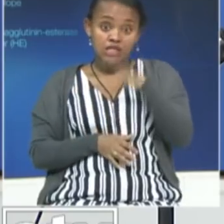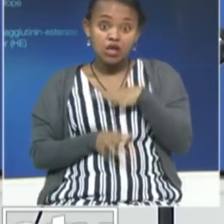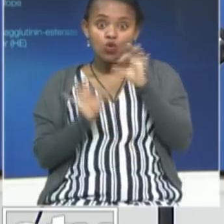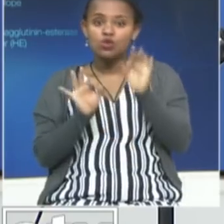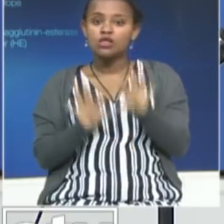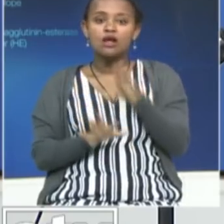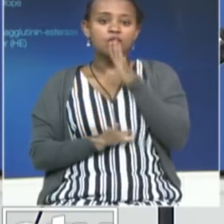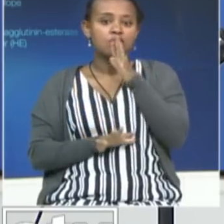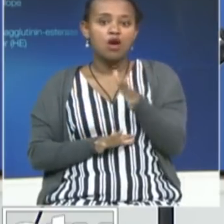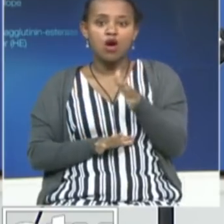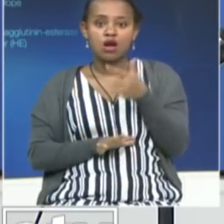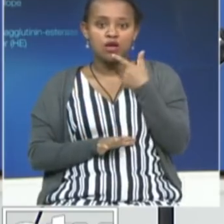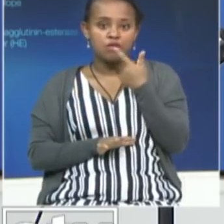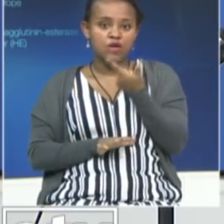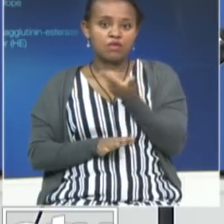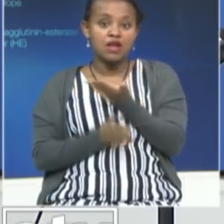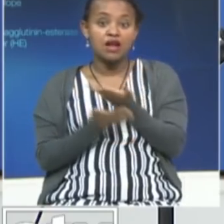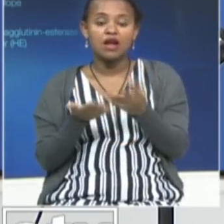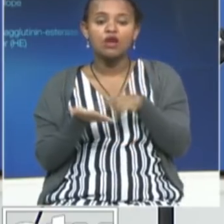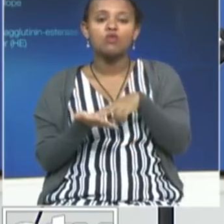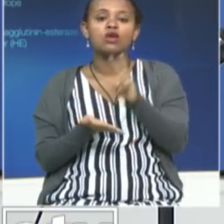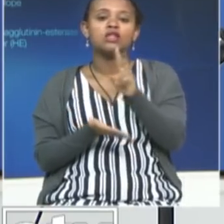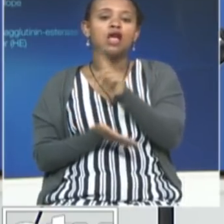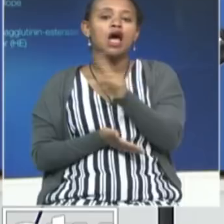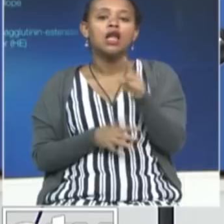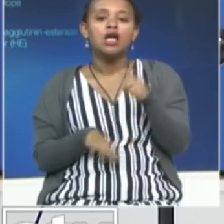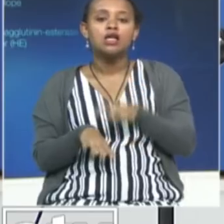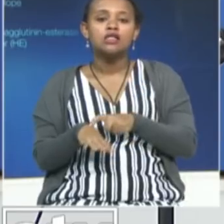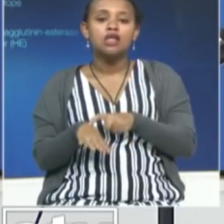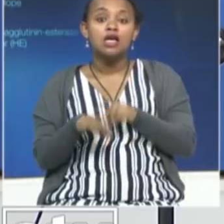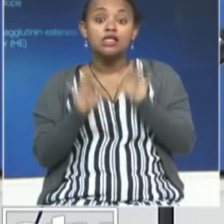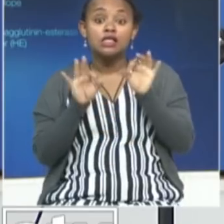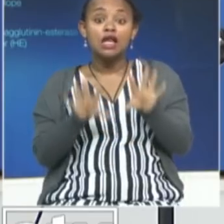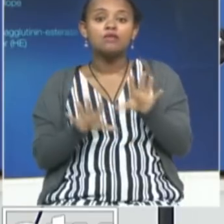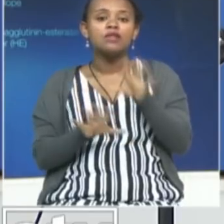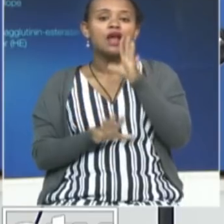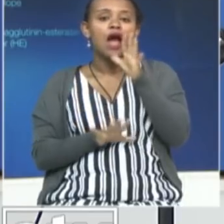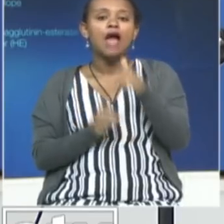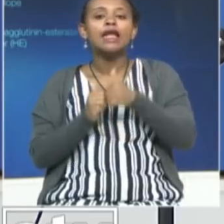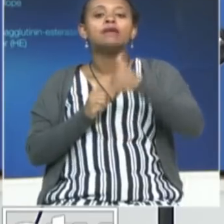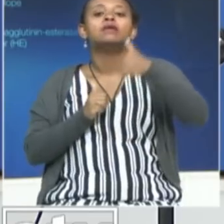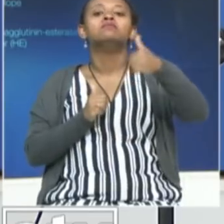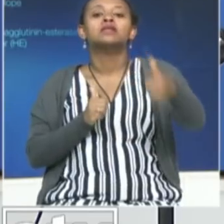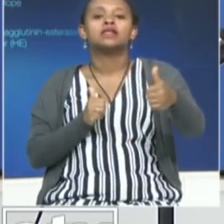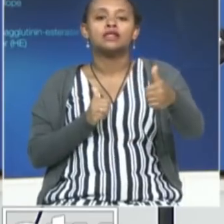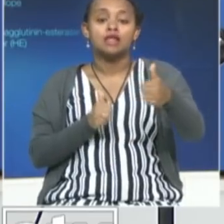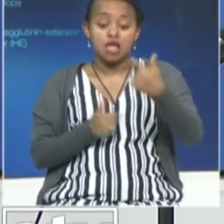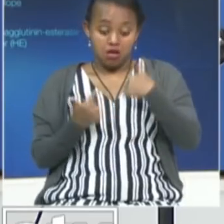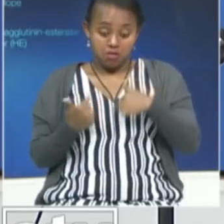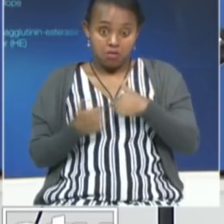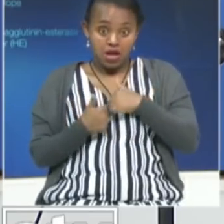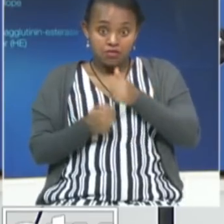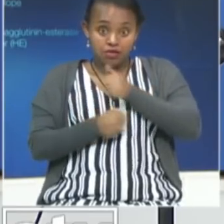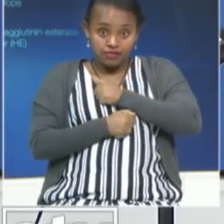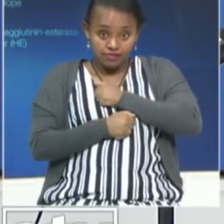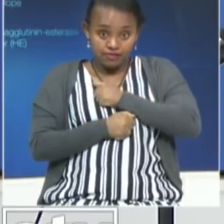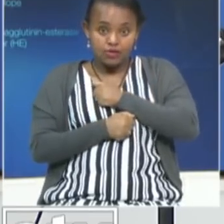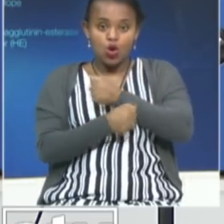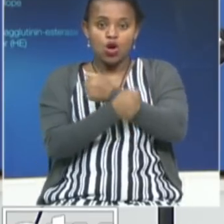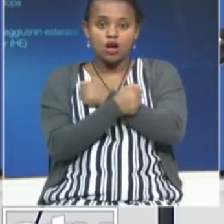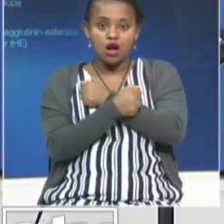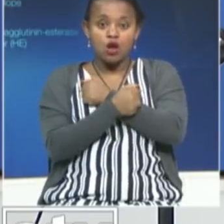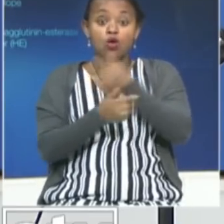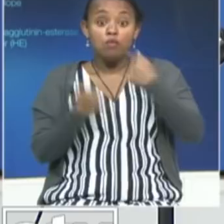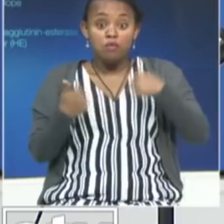ስለሚጠላው አይደለም የሚል ነገር ደግሞ ይነሳል። አንዳንድ ጊዜ ስለምጠላ አይደለም ምርቅ በልቤ እወድሃለሁ፣ በልቤ